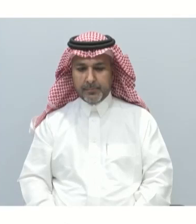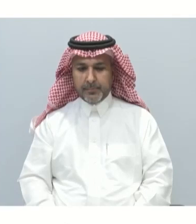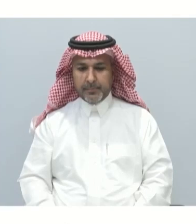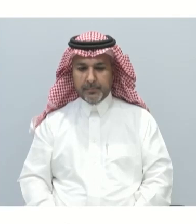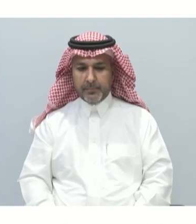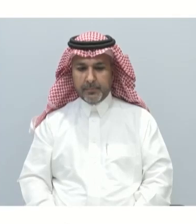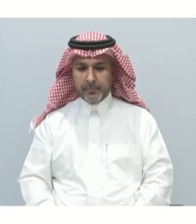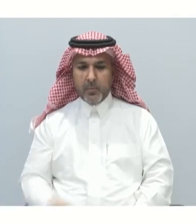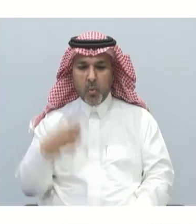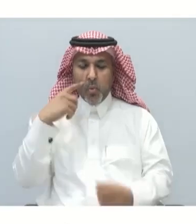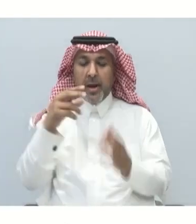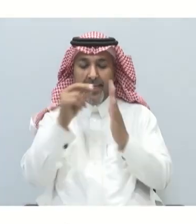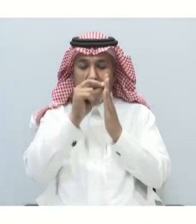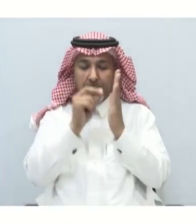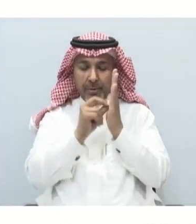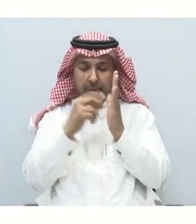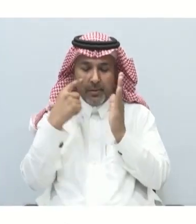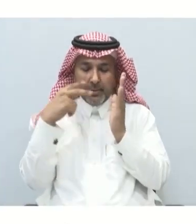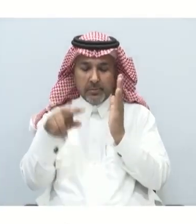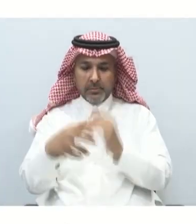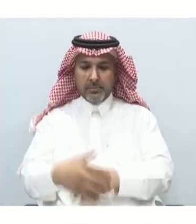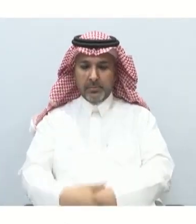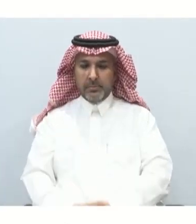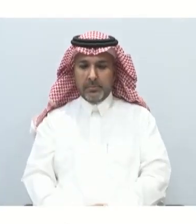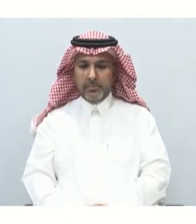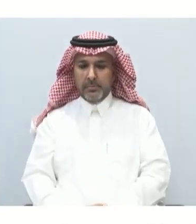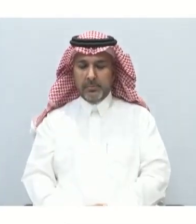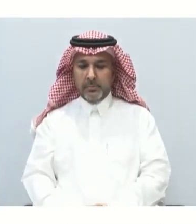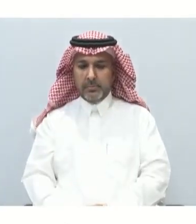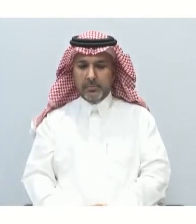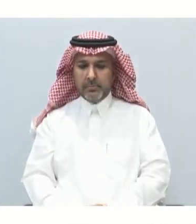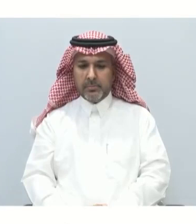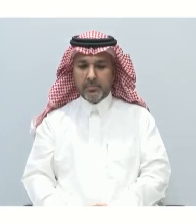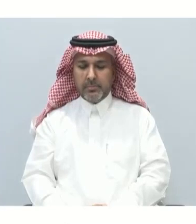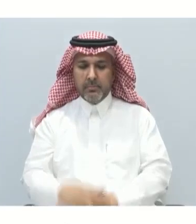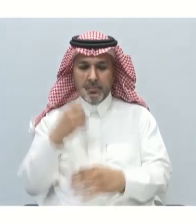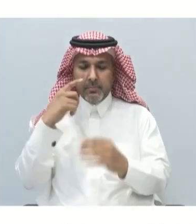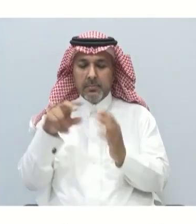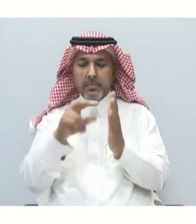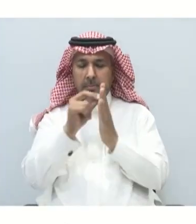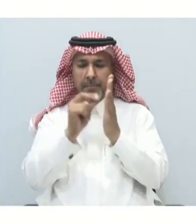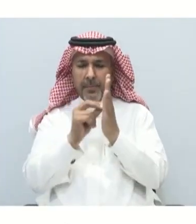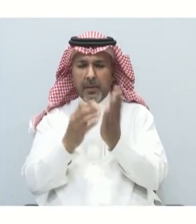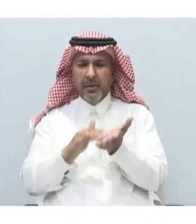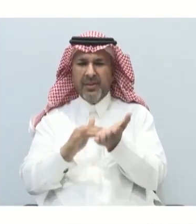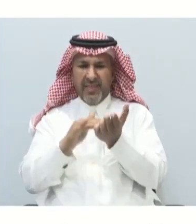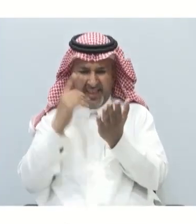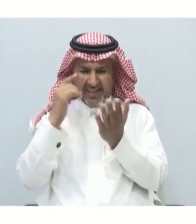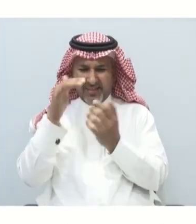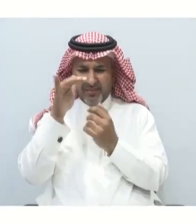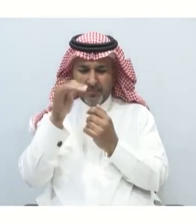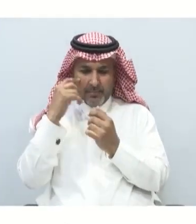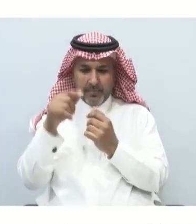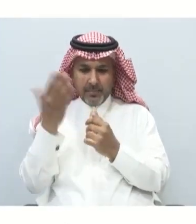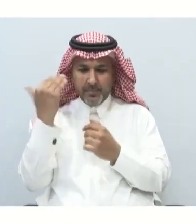خط الانحدار البسيط لكميه الانتاج اكس بتكلفه واي بالاف الريالات تعطى بهذه العلاقه هذه المعادله اللي سوينا عليها